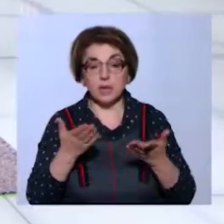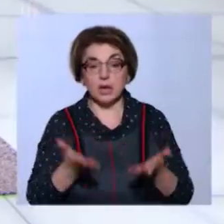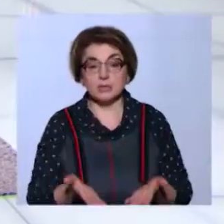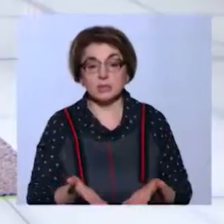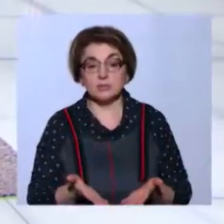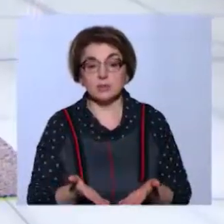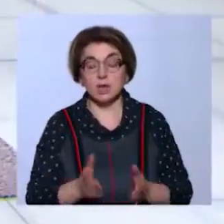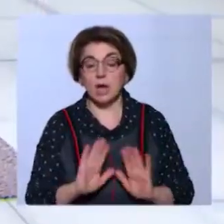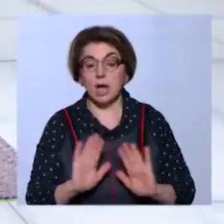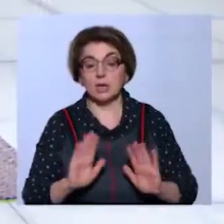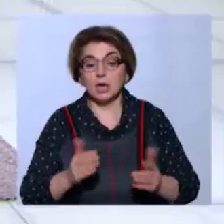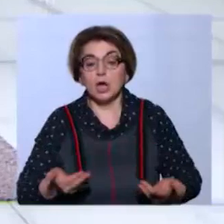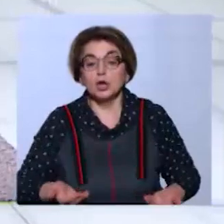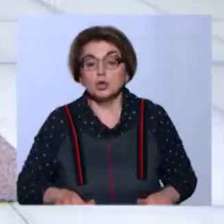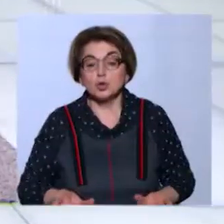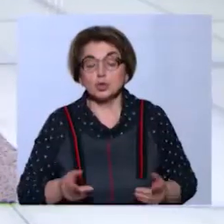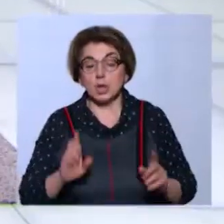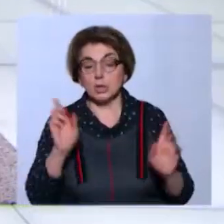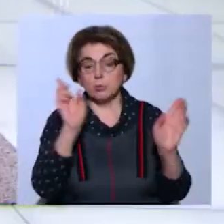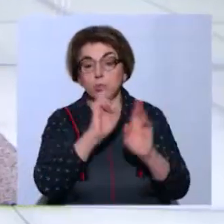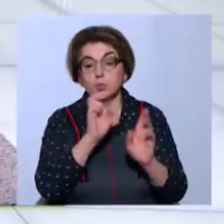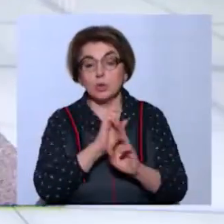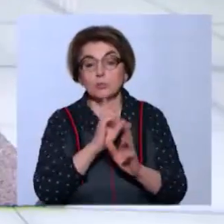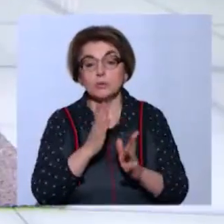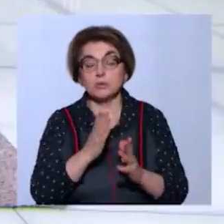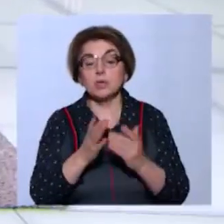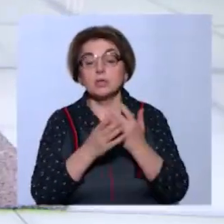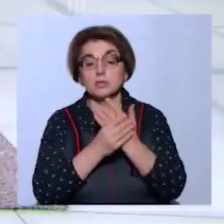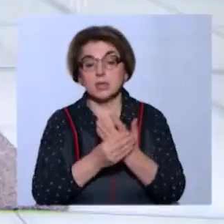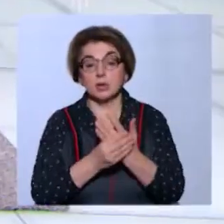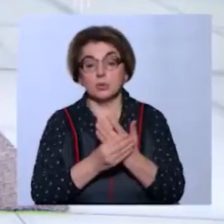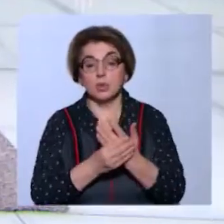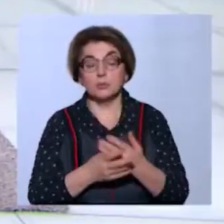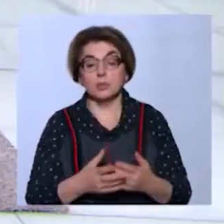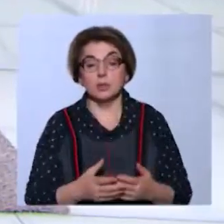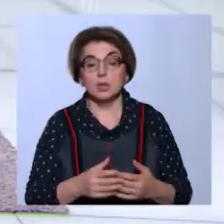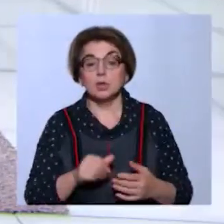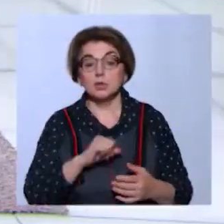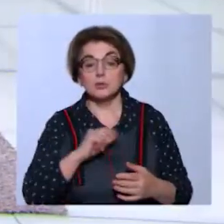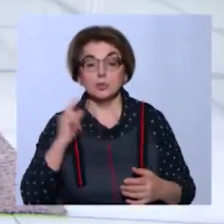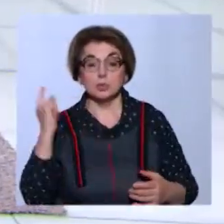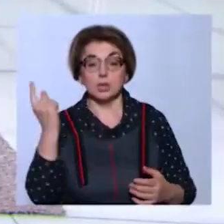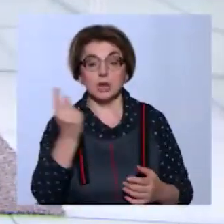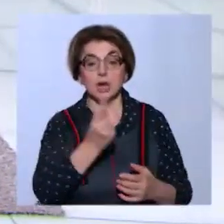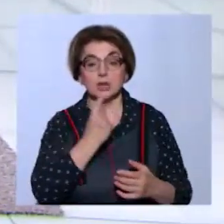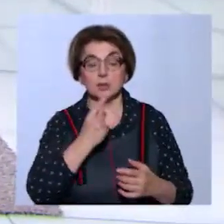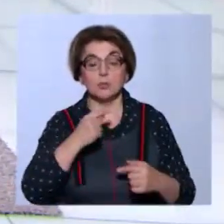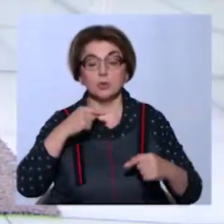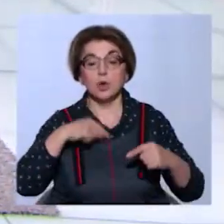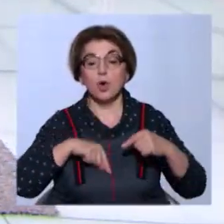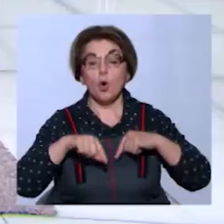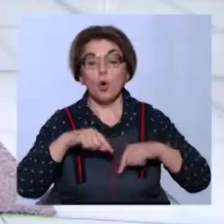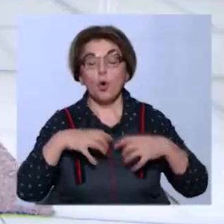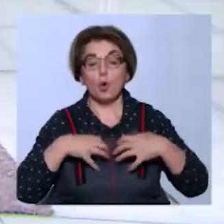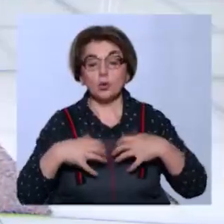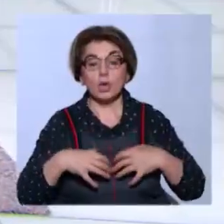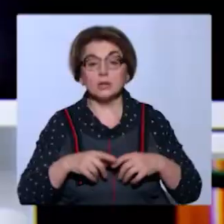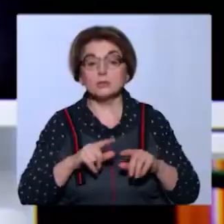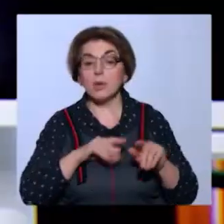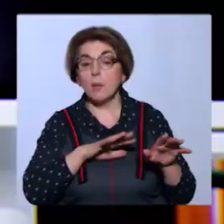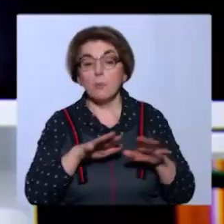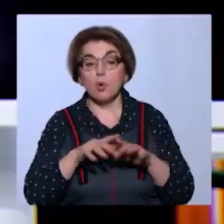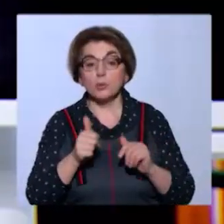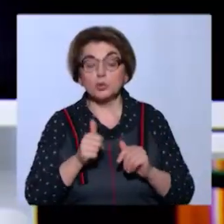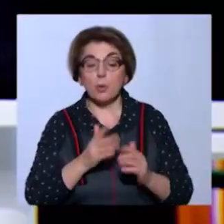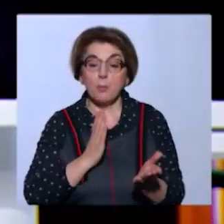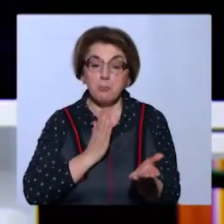ასევე არაცოცხალი ბუნების სხეულები. გარემო ორგანიზმზე მოქმედებს